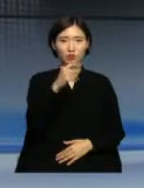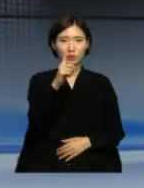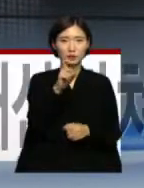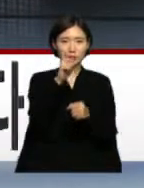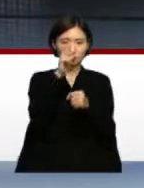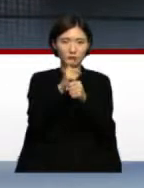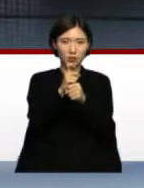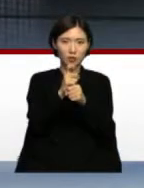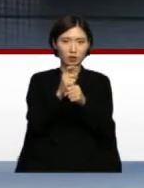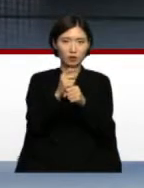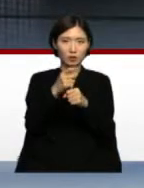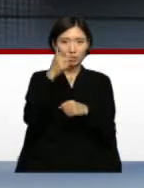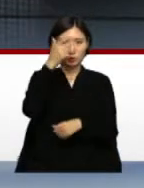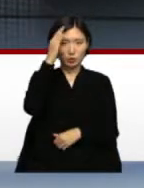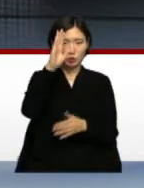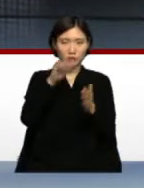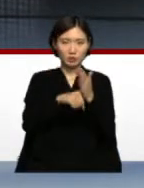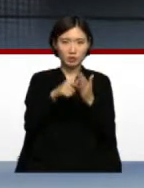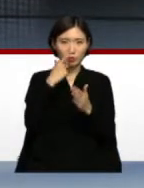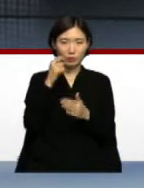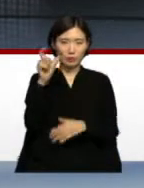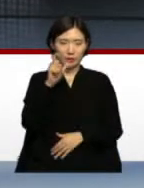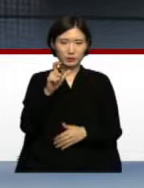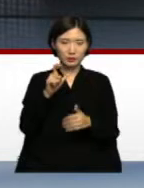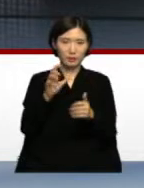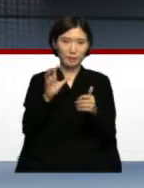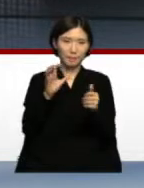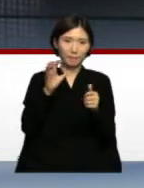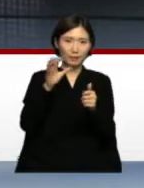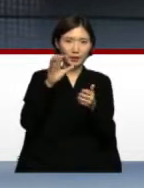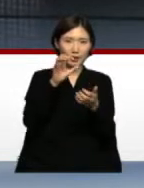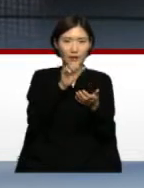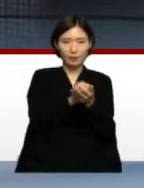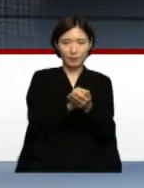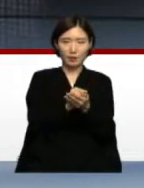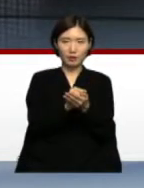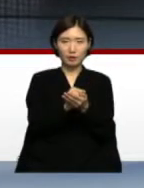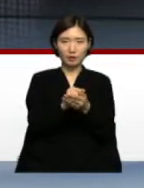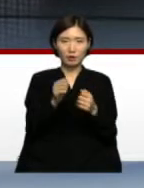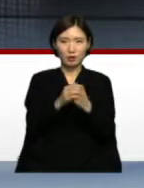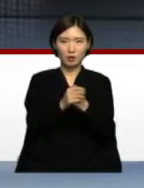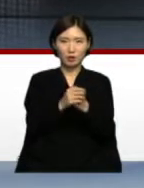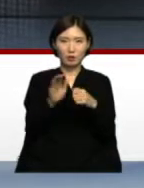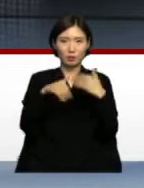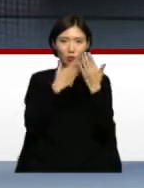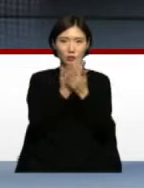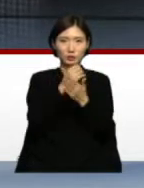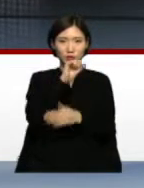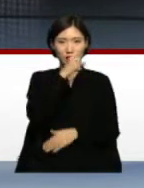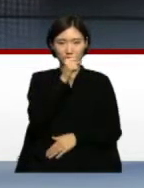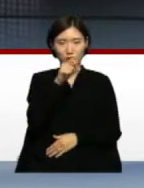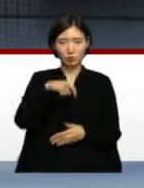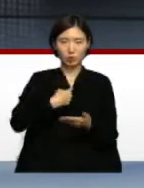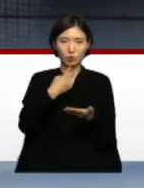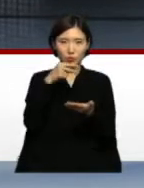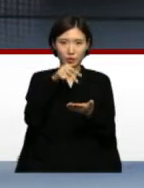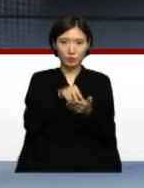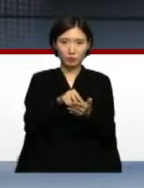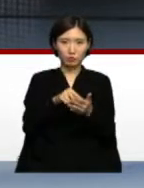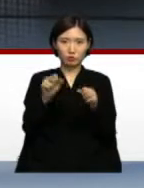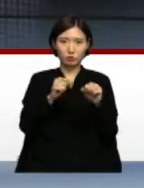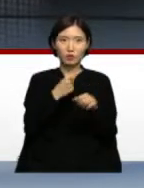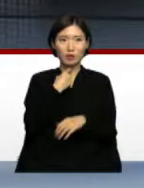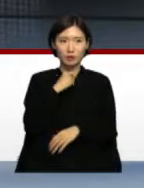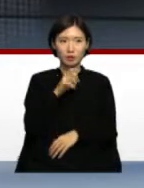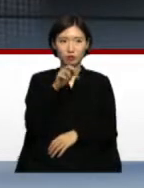1910년 조선이 일본에 강제 합병되자 전 재산을 바쳐 독립운동을 한 가문이 있습니다. 바로 우당 이회영